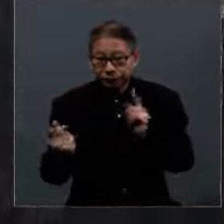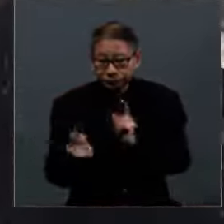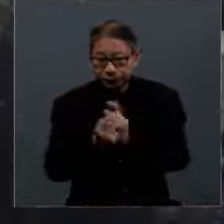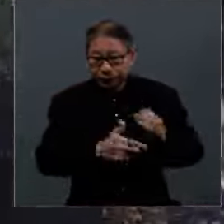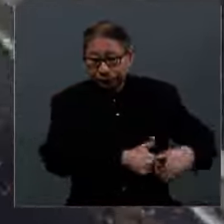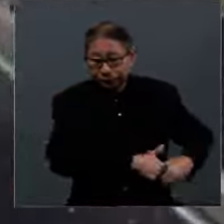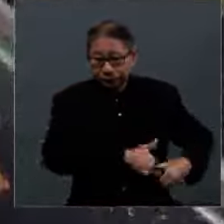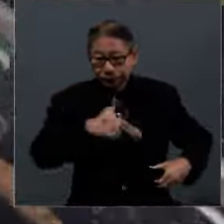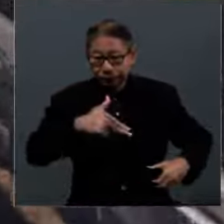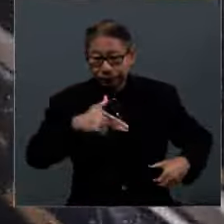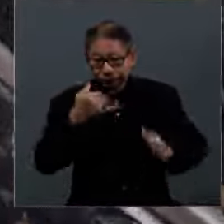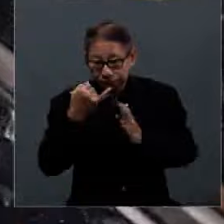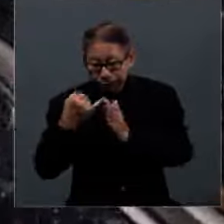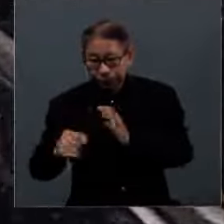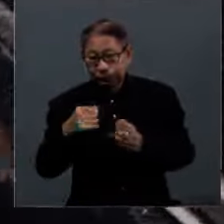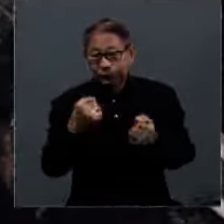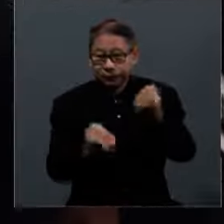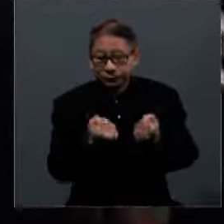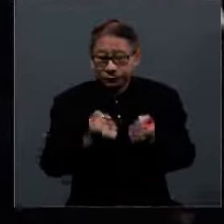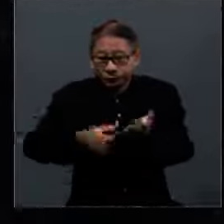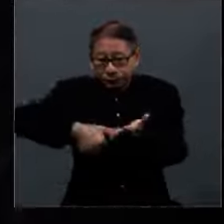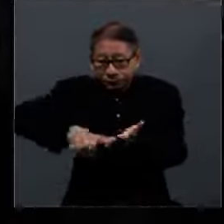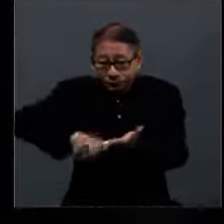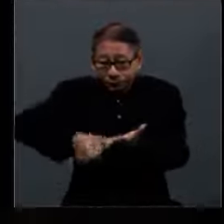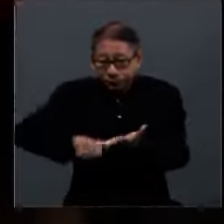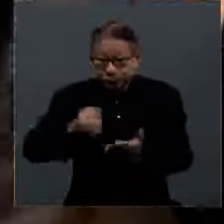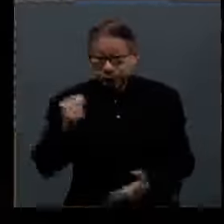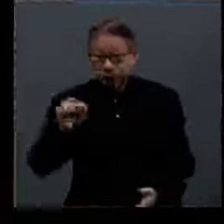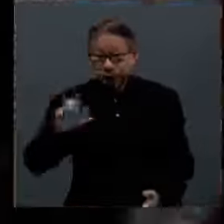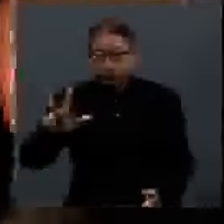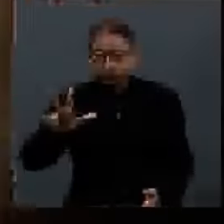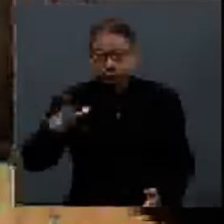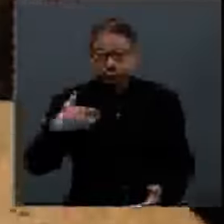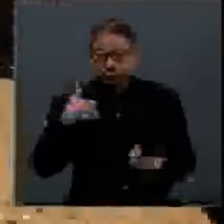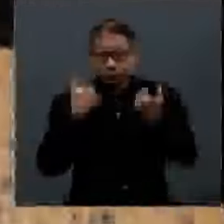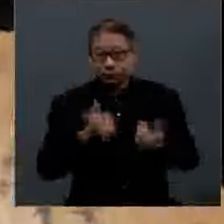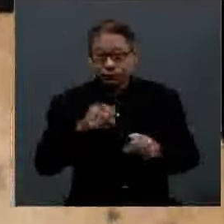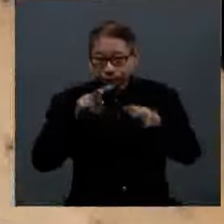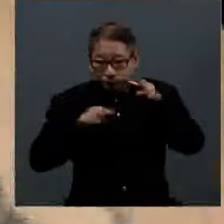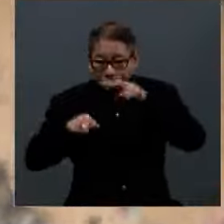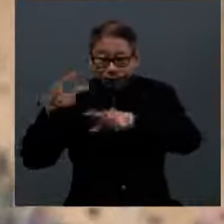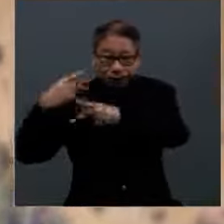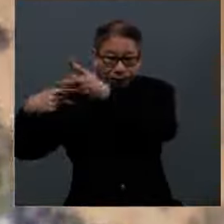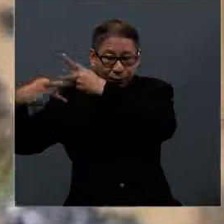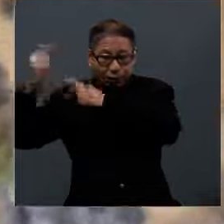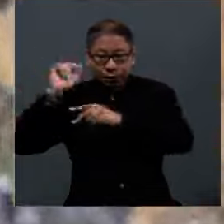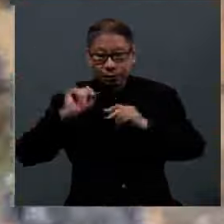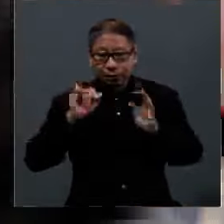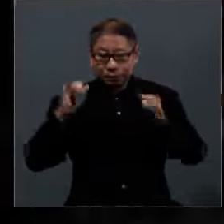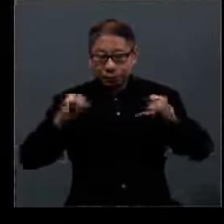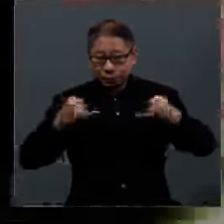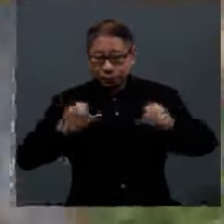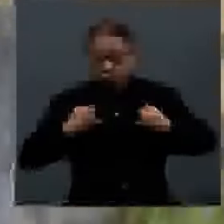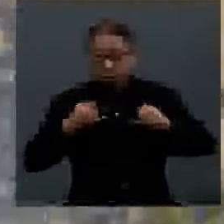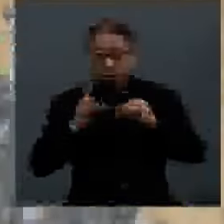ปืนสั้นผิดกฎหมายรถยนต์ที่มีการนำมาจำนำไว้อีก 13คันและจากการตรวจสอบประวัติของเจ้าของFacebookนะครับพอไป